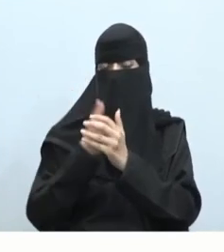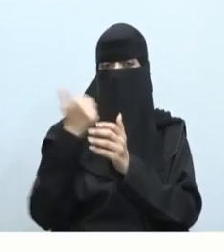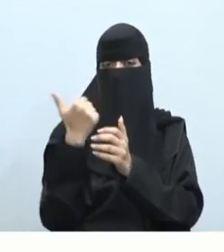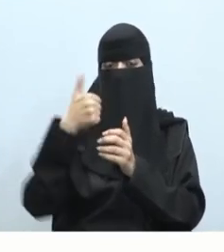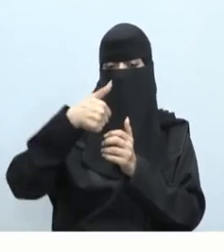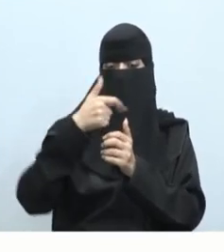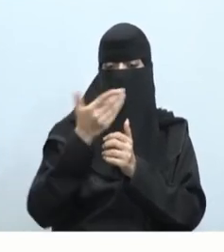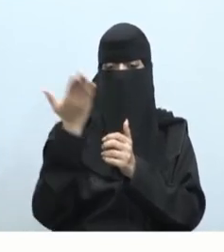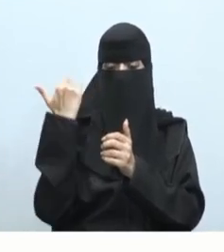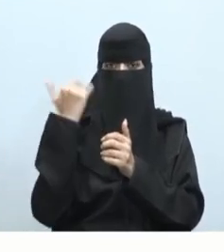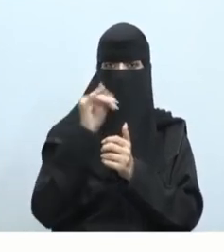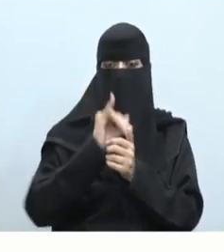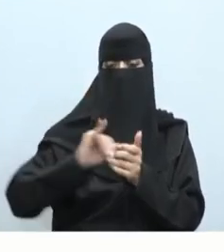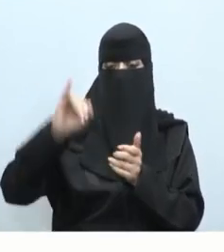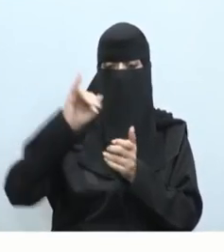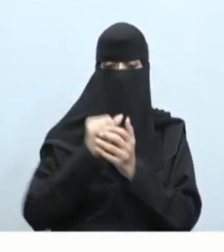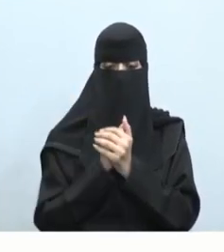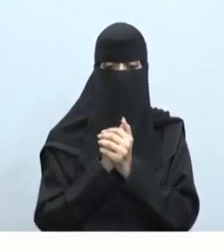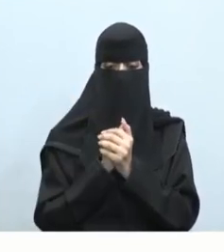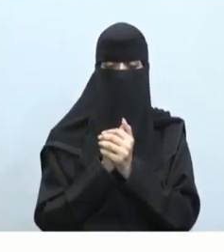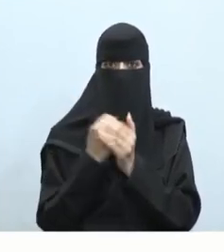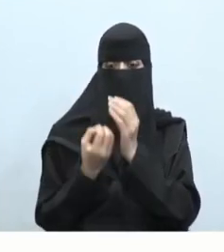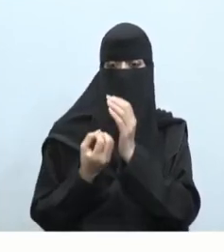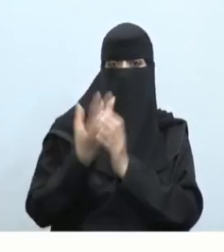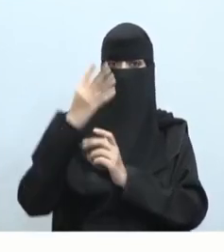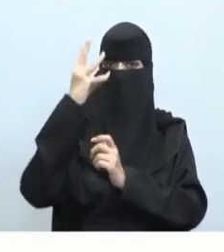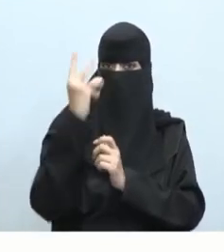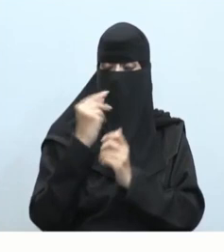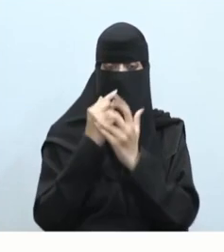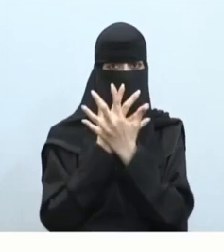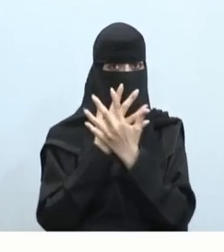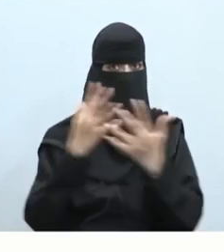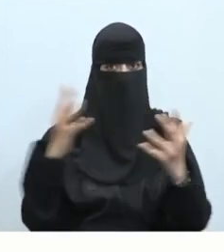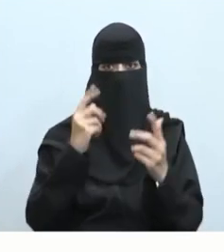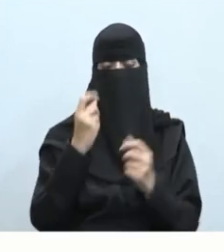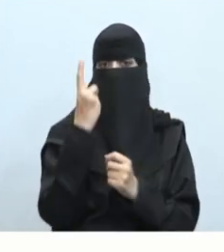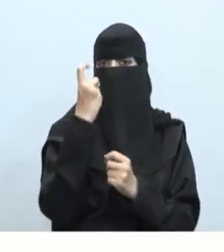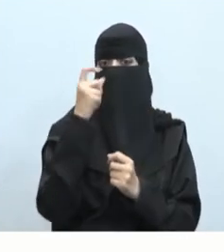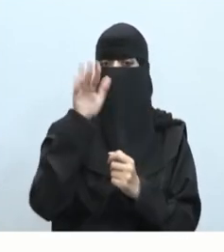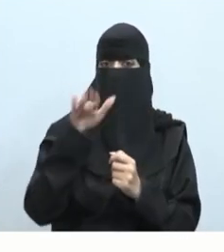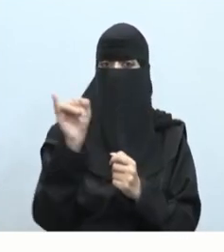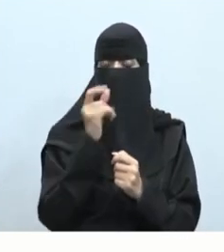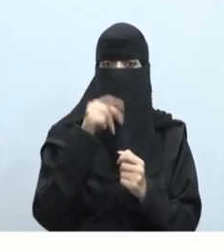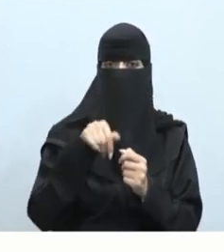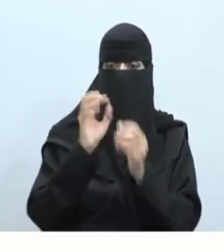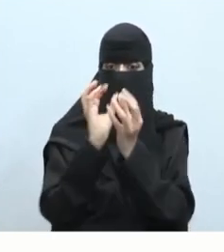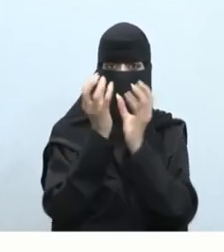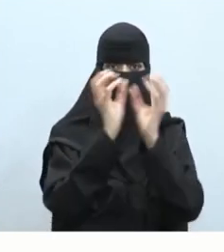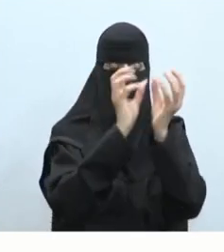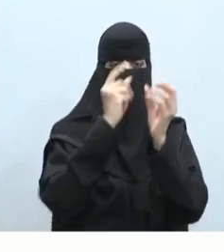الستينات الميلاديه واكتشف عدد هائل منها مئات من هذه الاجرام